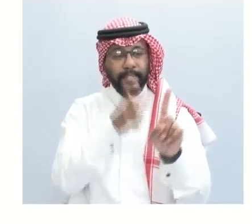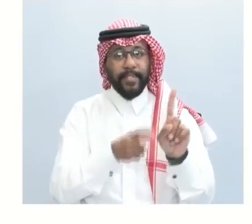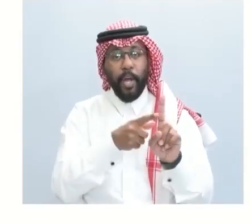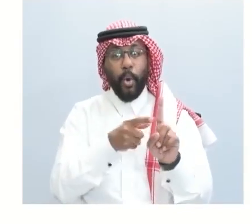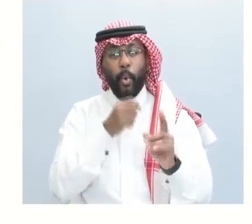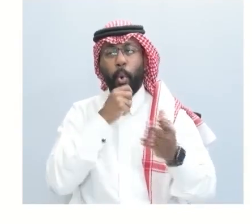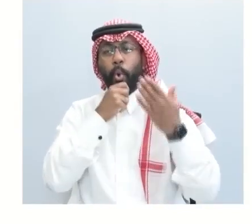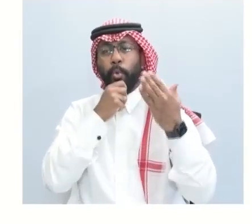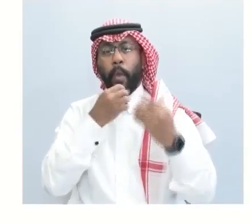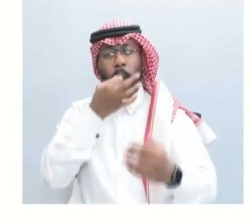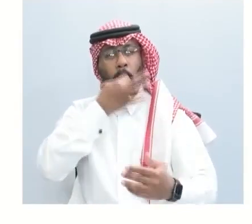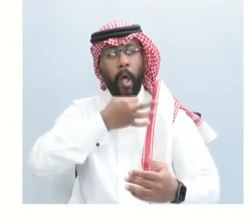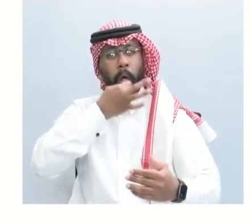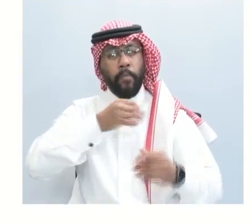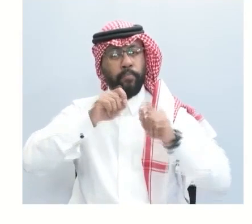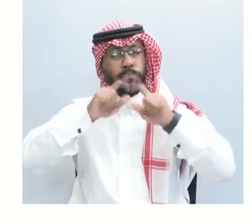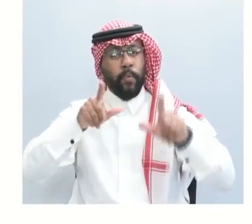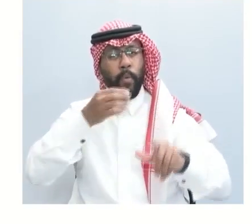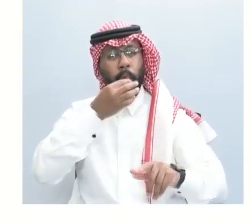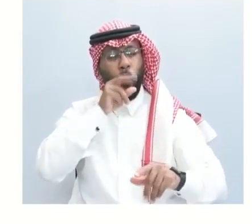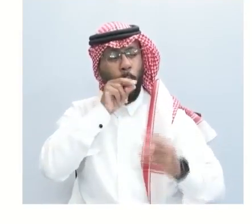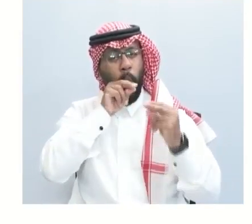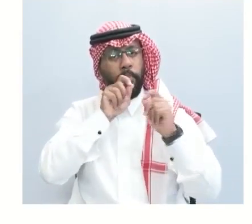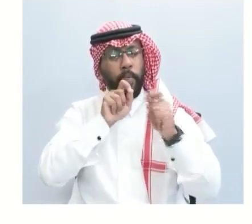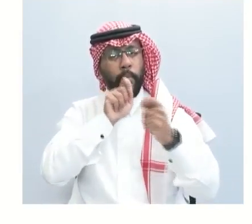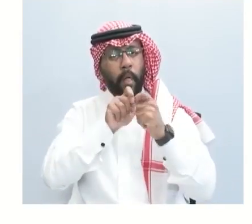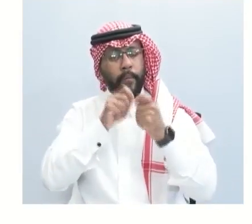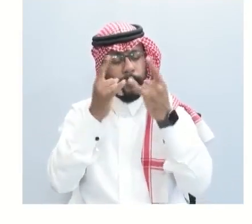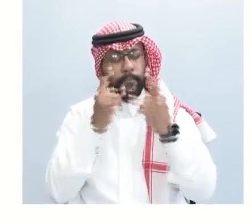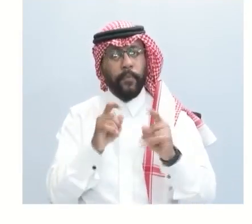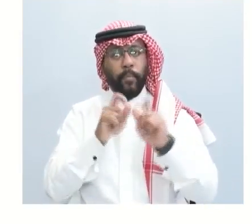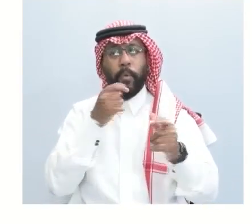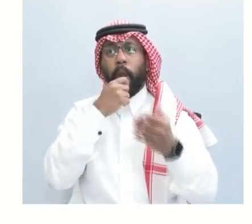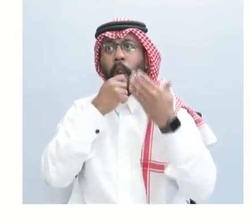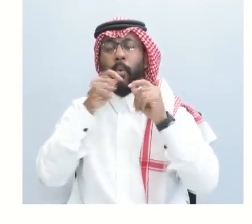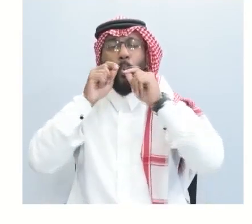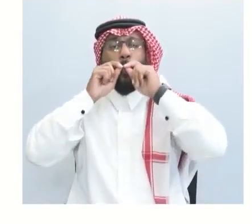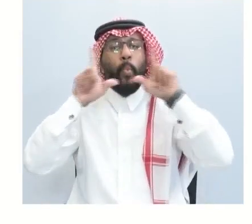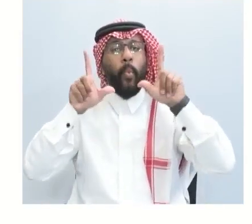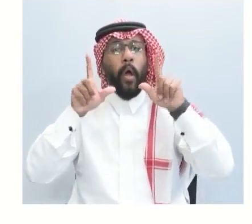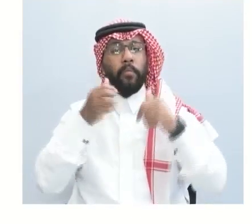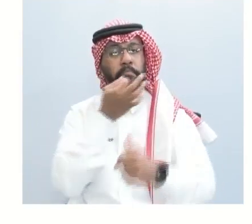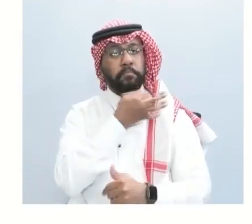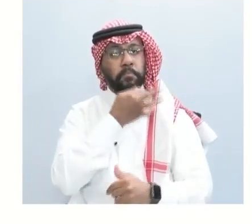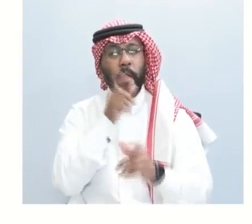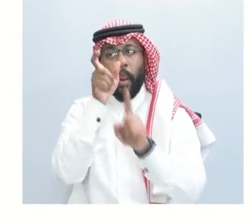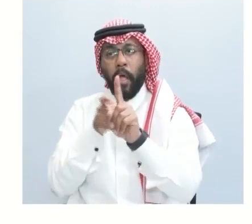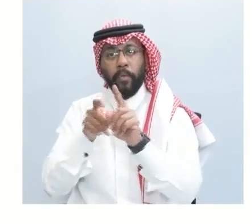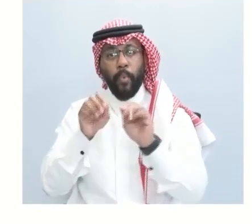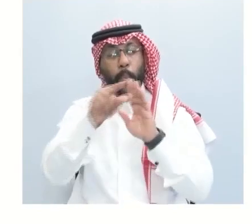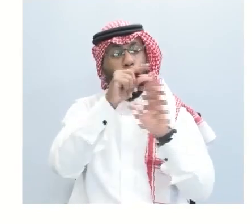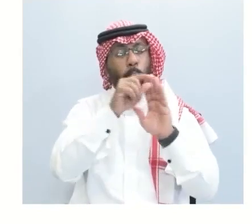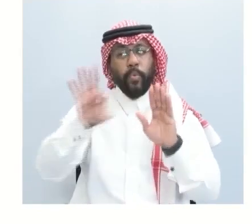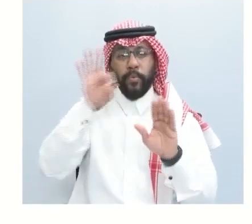الخطباء من جوده الالقاء وفصاحه الحديث ما يتميز به الخطباء من جوده الالقاء وفصاحه الحديث وحسن اختيار